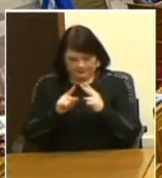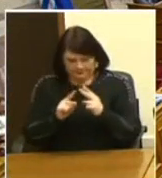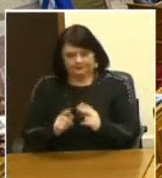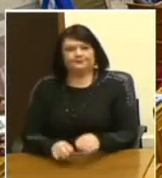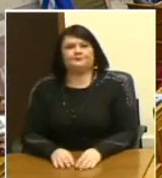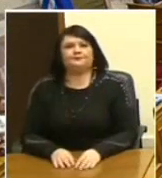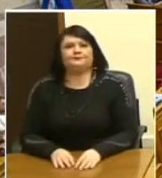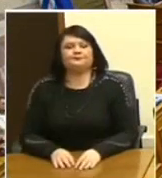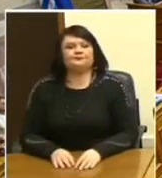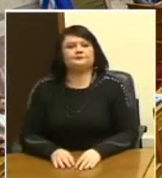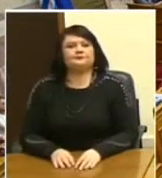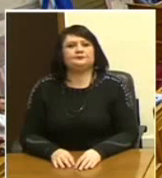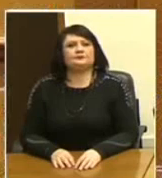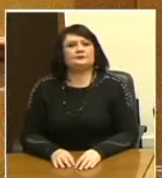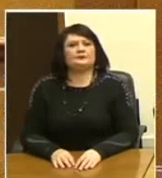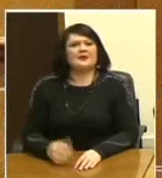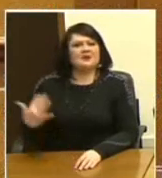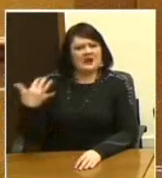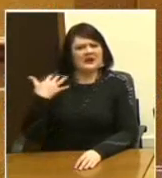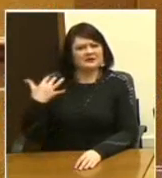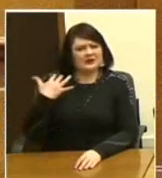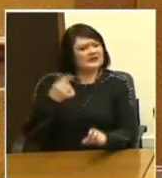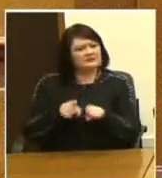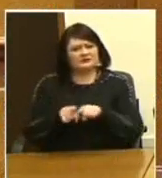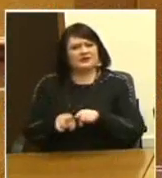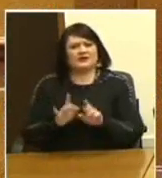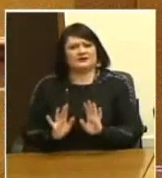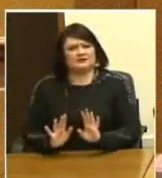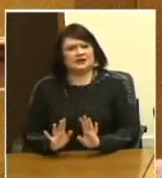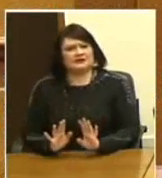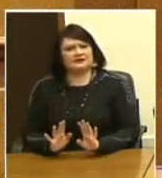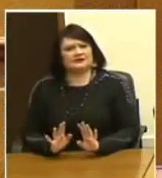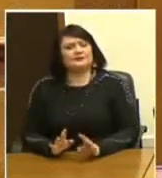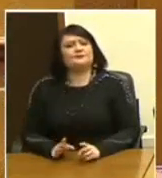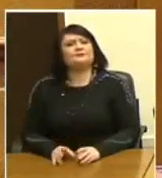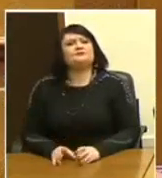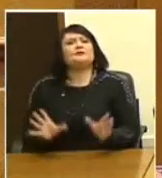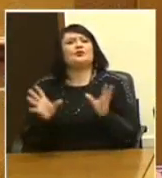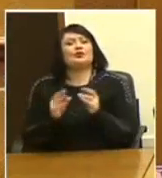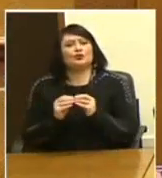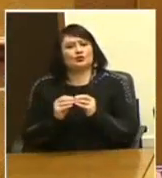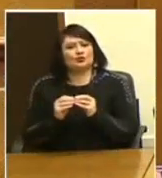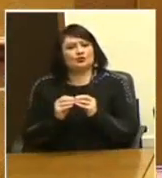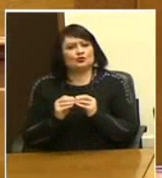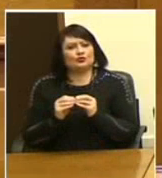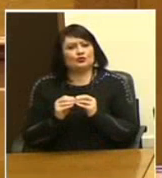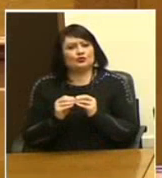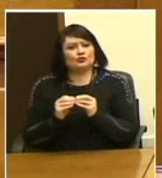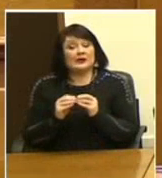Το ένα αφορά αυτές τις απειλές που επαναλάβατε σε σχέση με το βέτο της